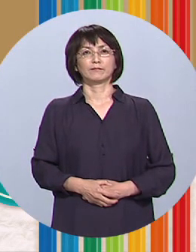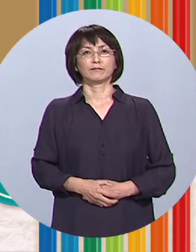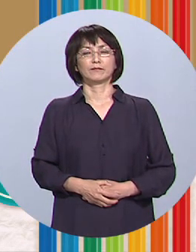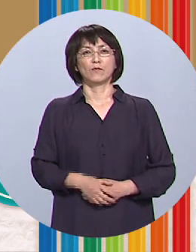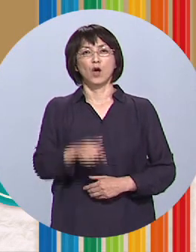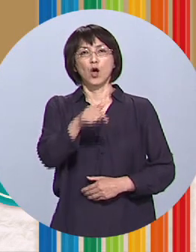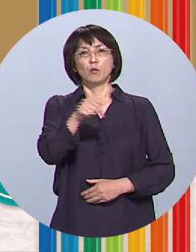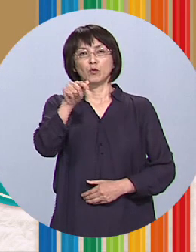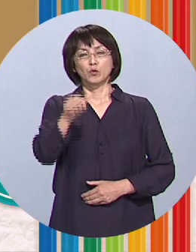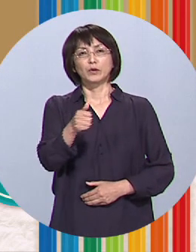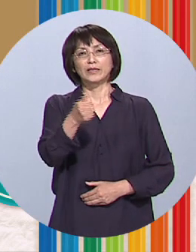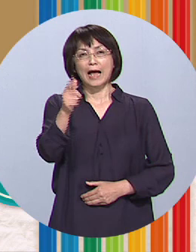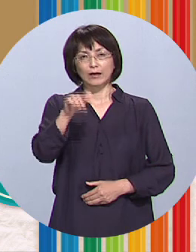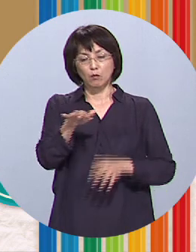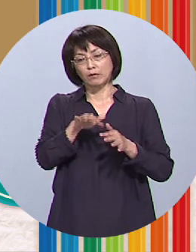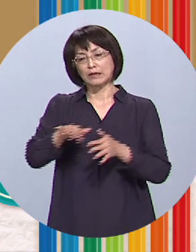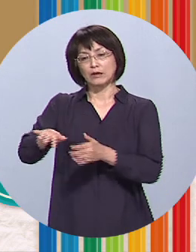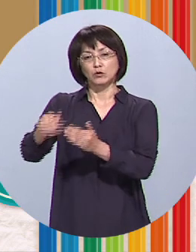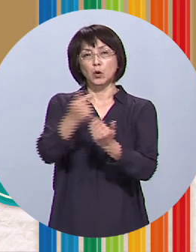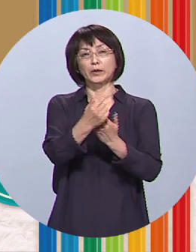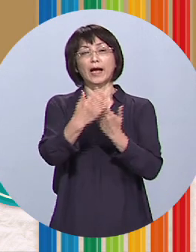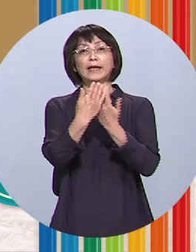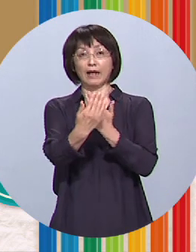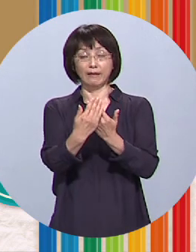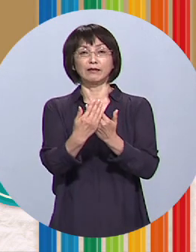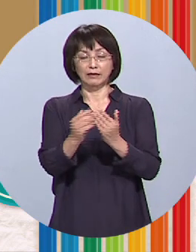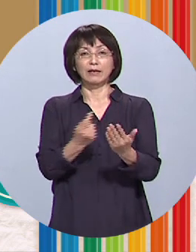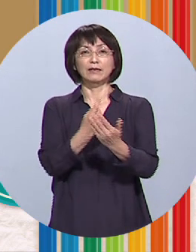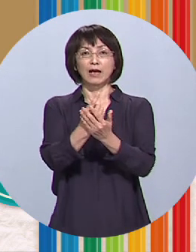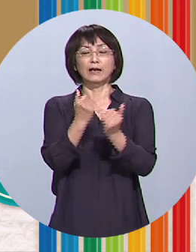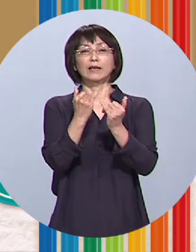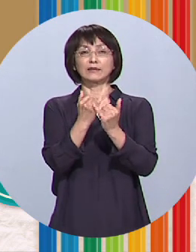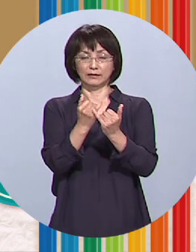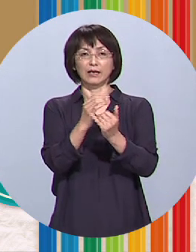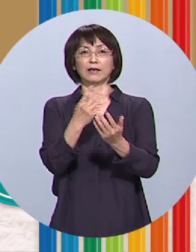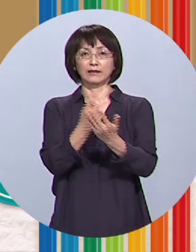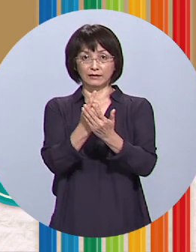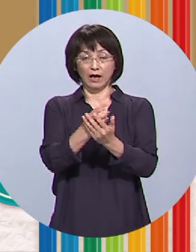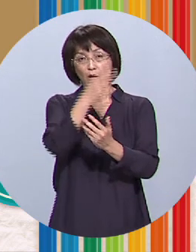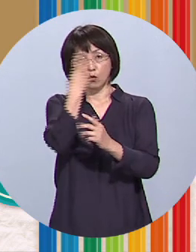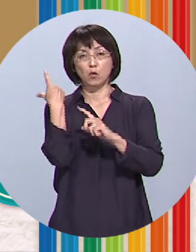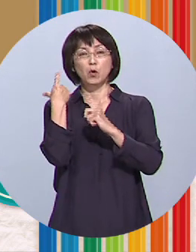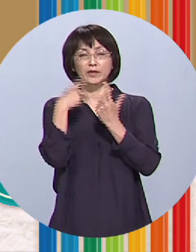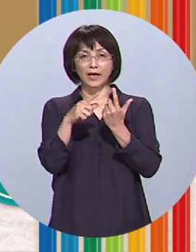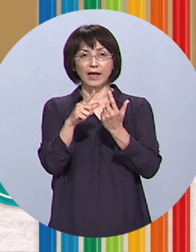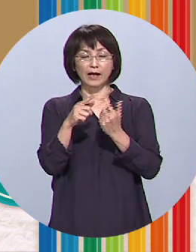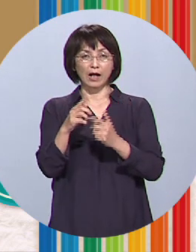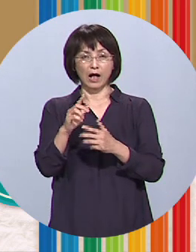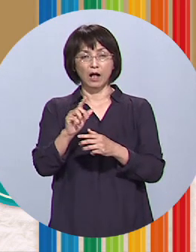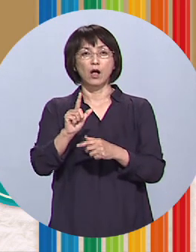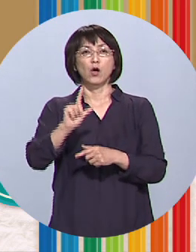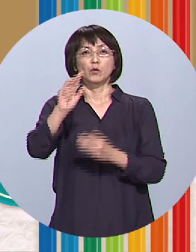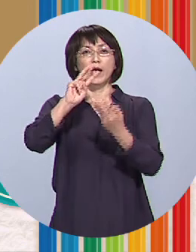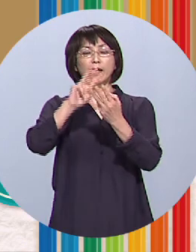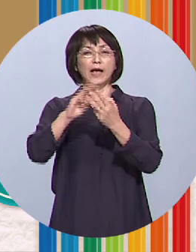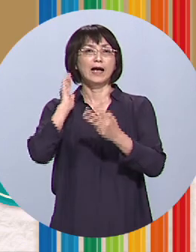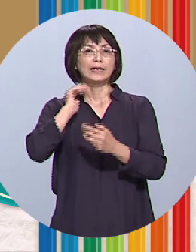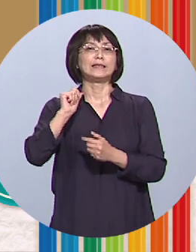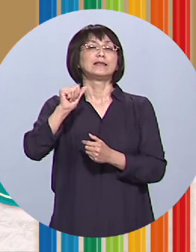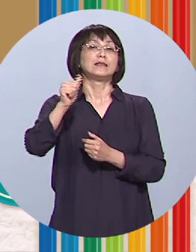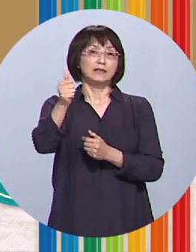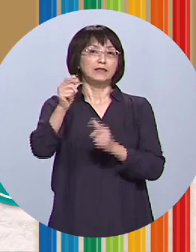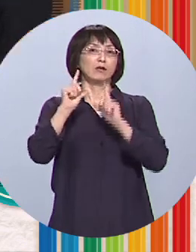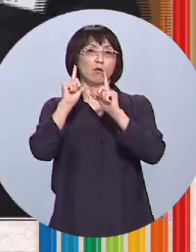ブータンの陸上競技大会に参加した寄居町の高校生が14日上田知事に交流の成果を報告し